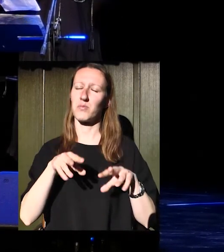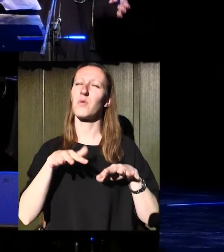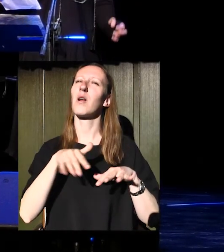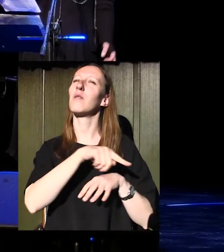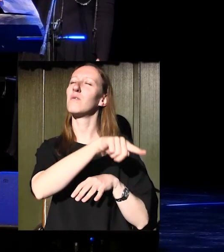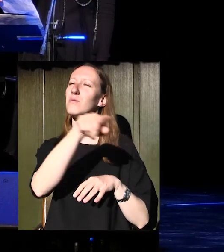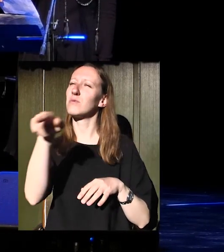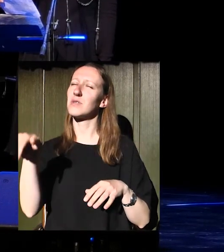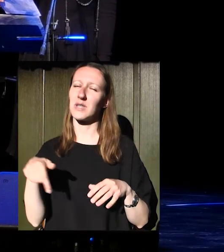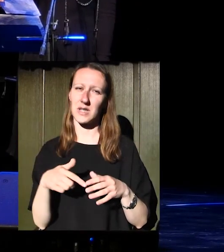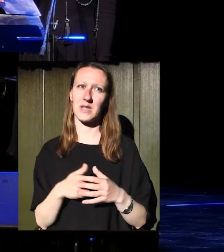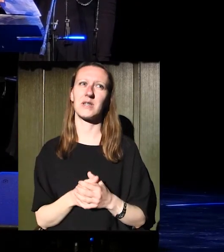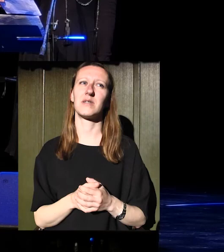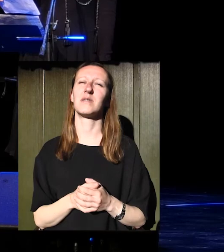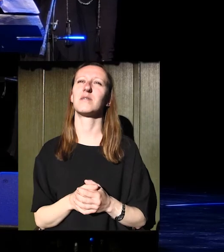Poležani,